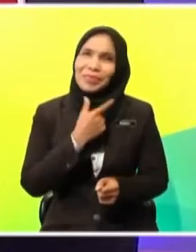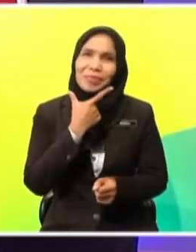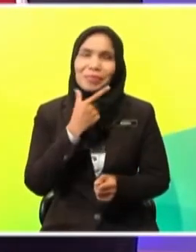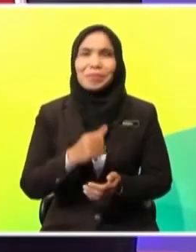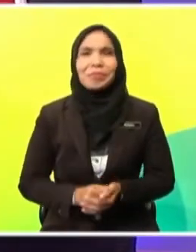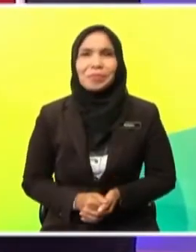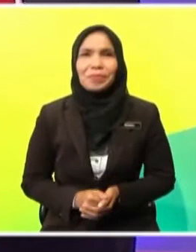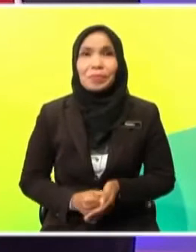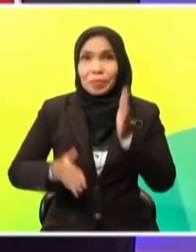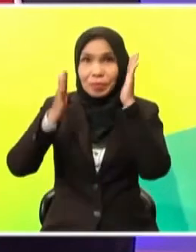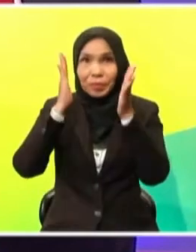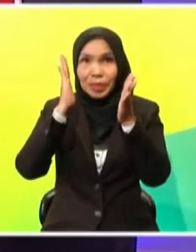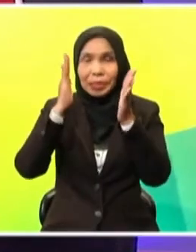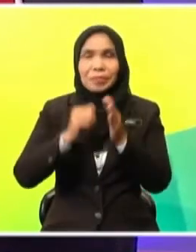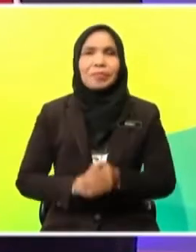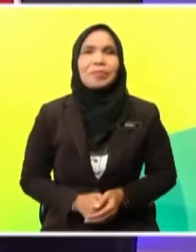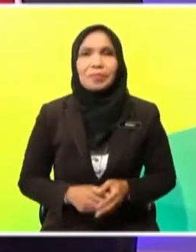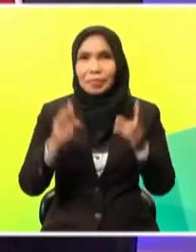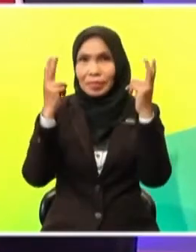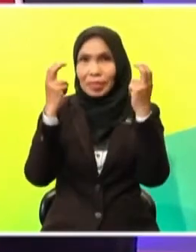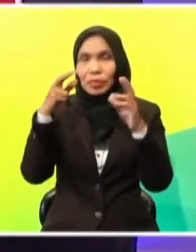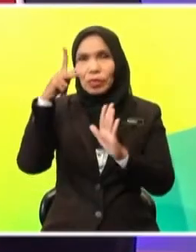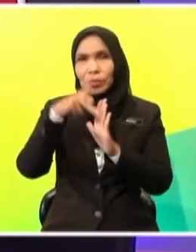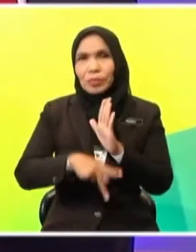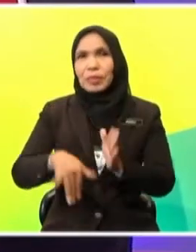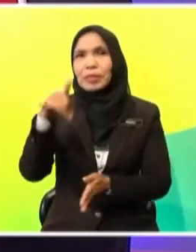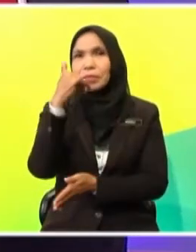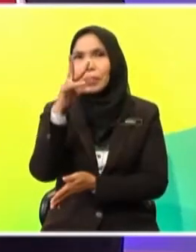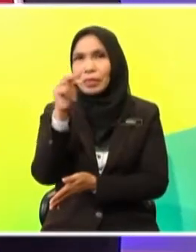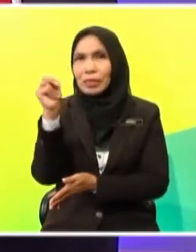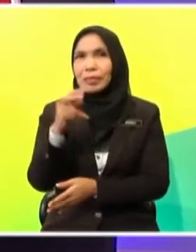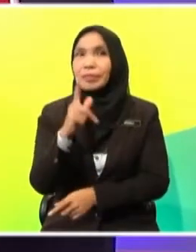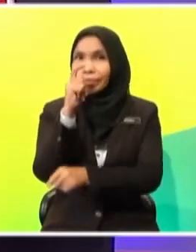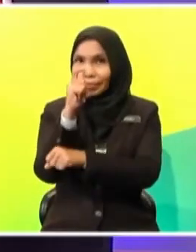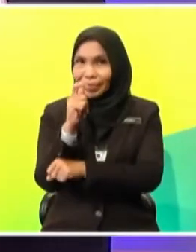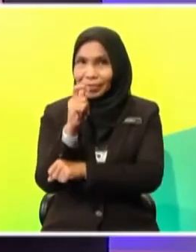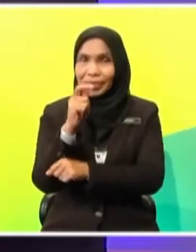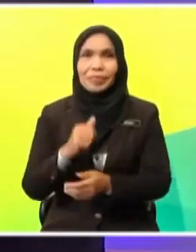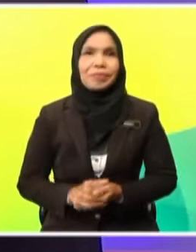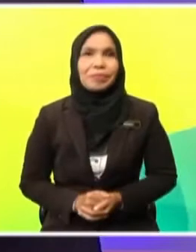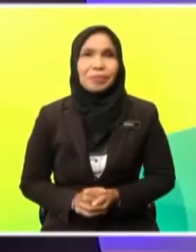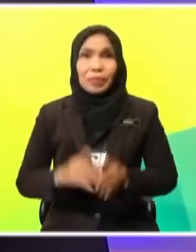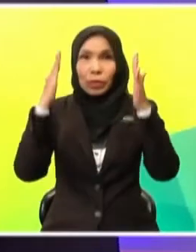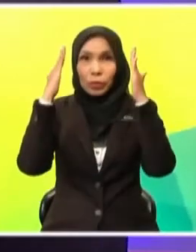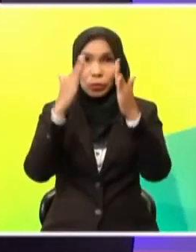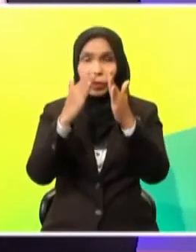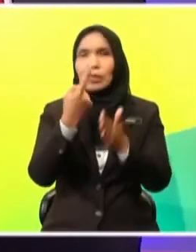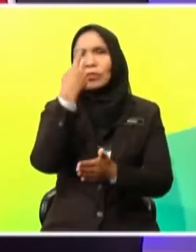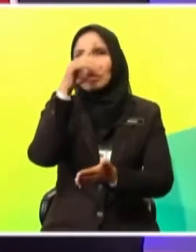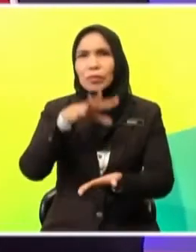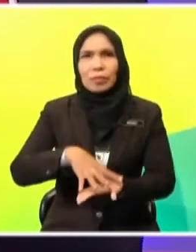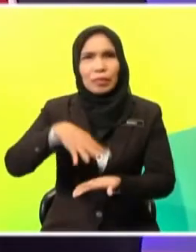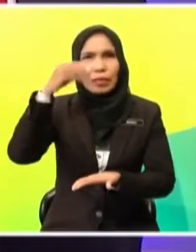dengan pembawaan tajuk kita Badar inilah permainan tradisional dan fokus kita adalah untuk cite belajar